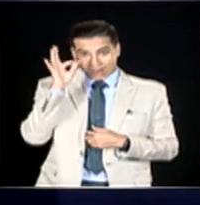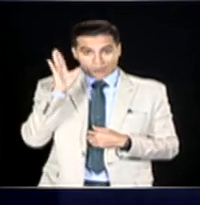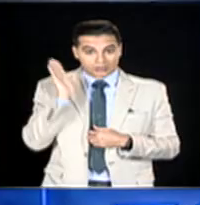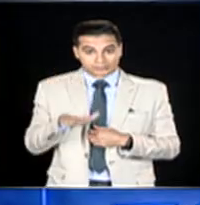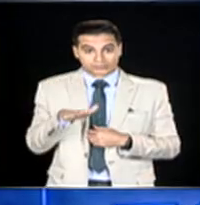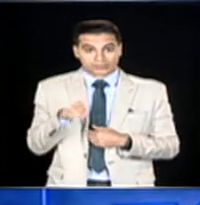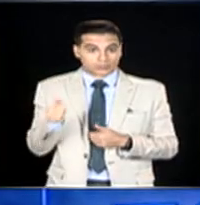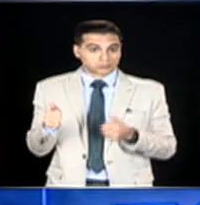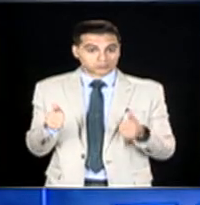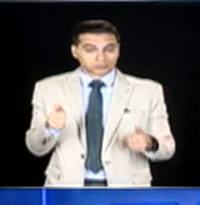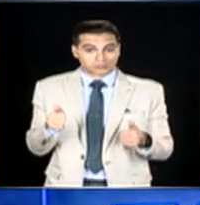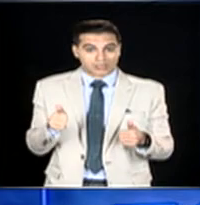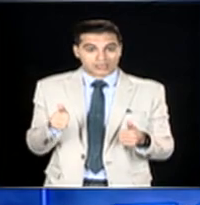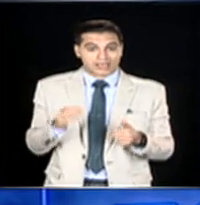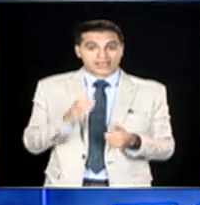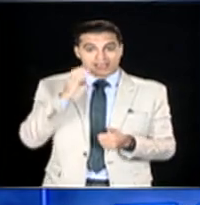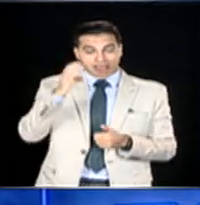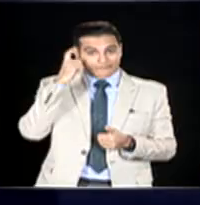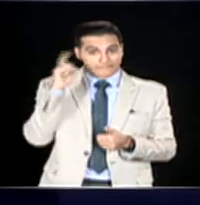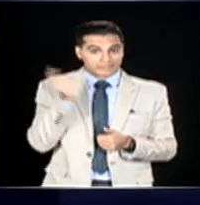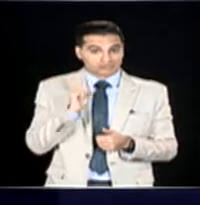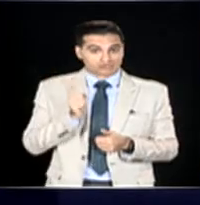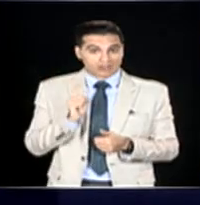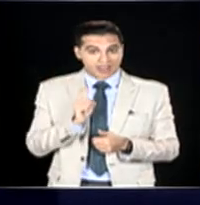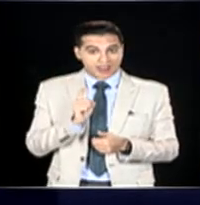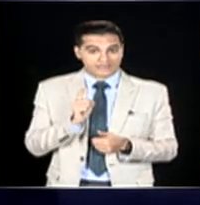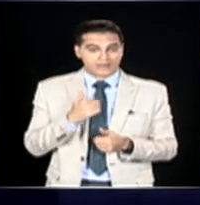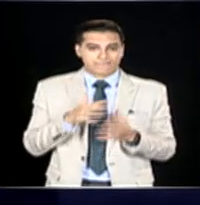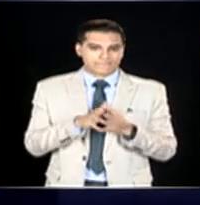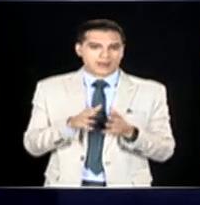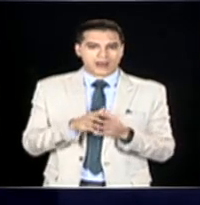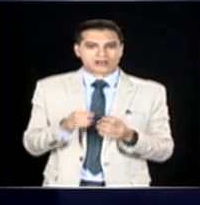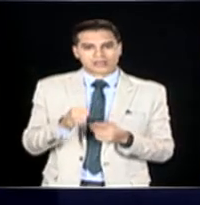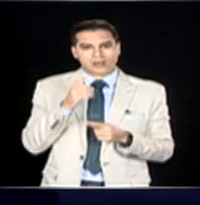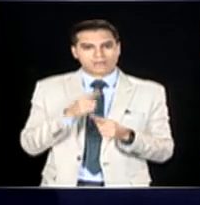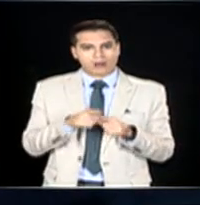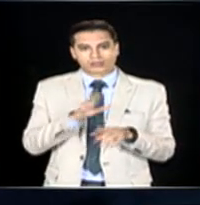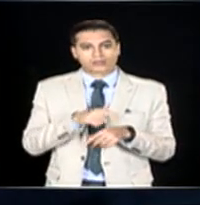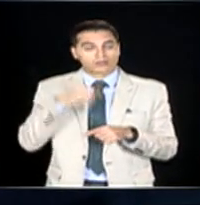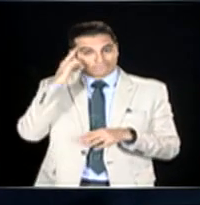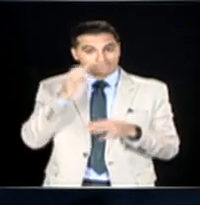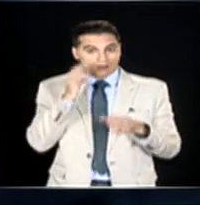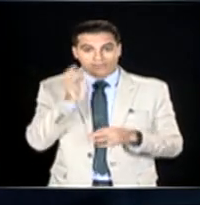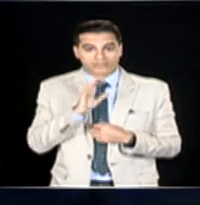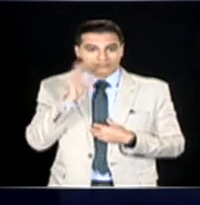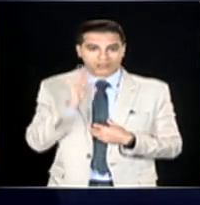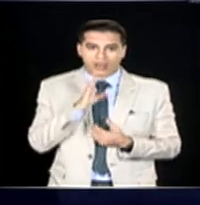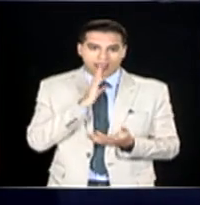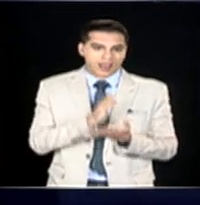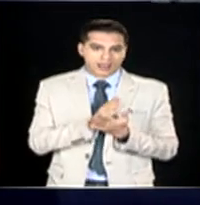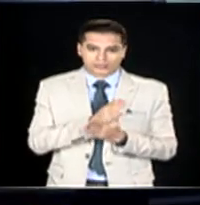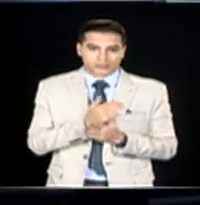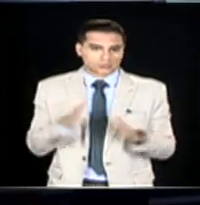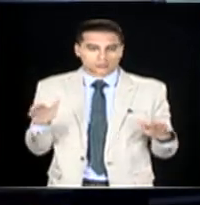اللي هيدوس على البازر والإجابة مش عنده هعتبر إجابته غلط. فير جيم،